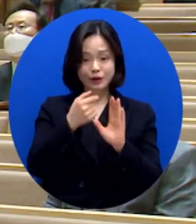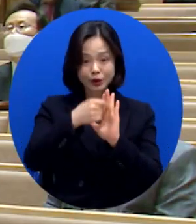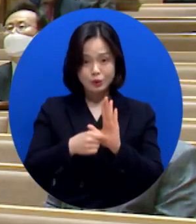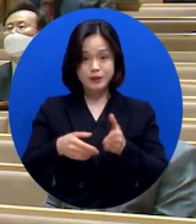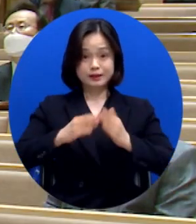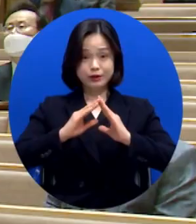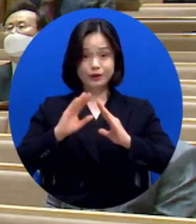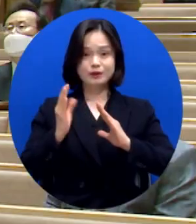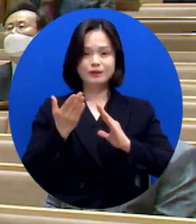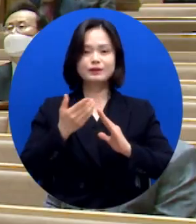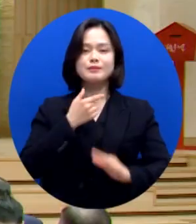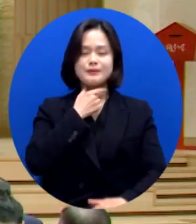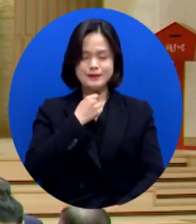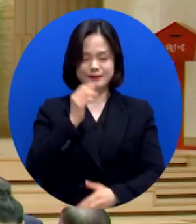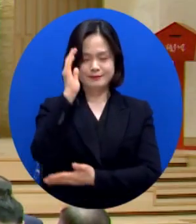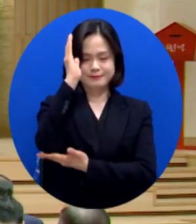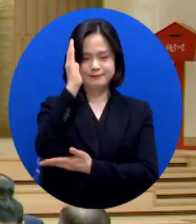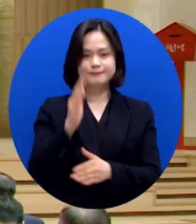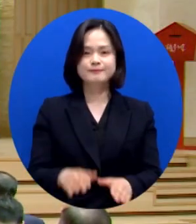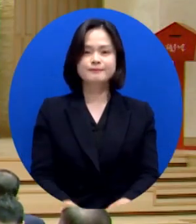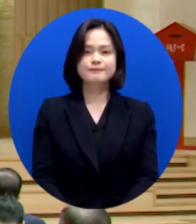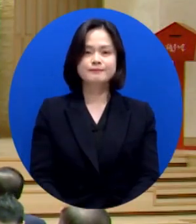되길 바란다고 당부했습니다.